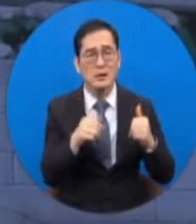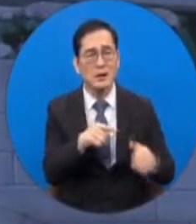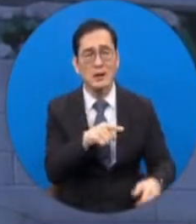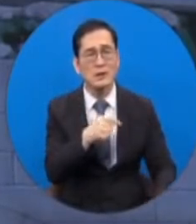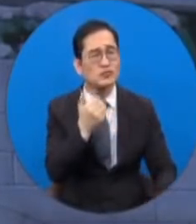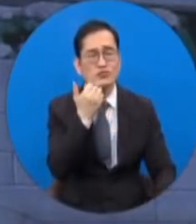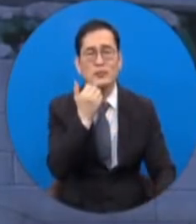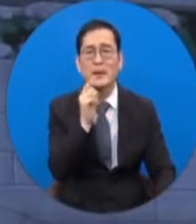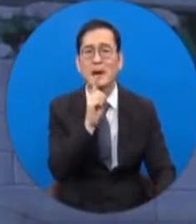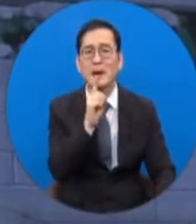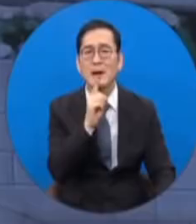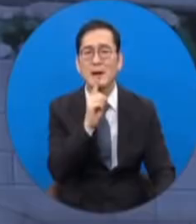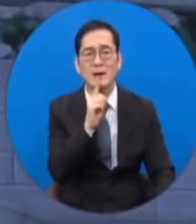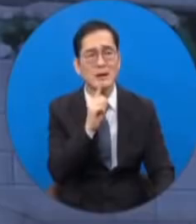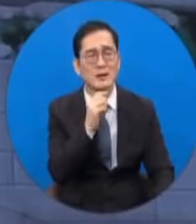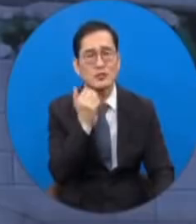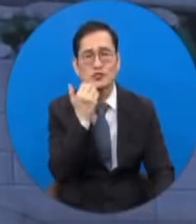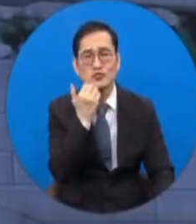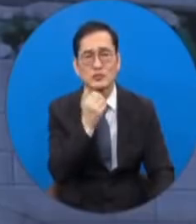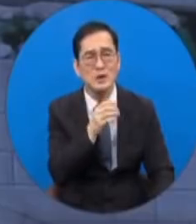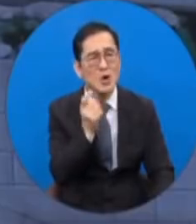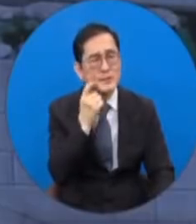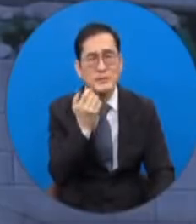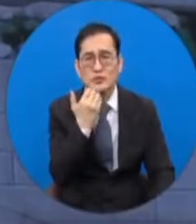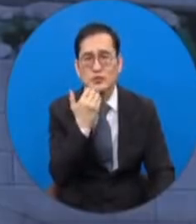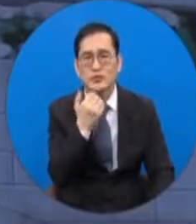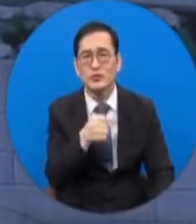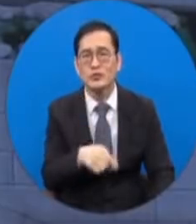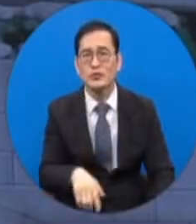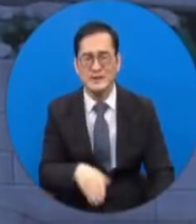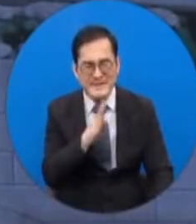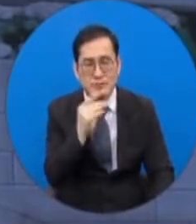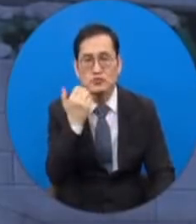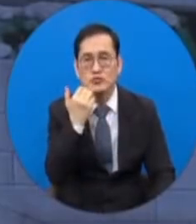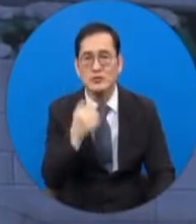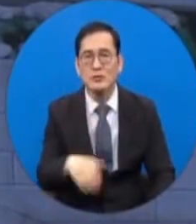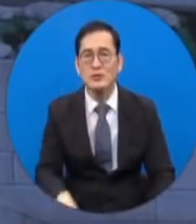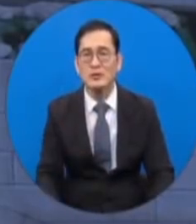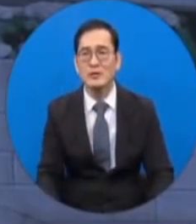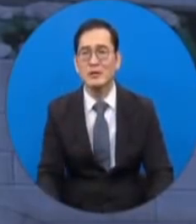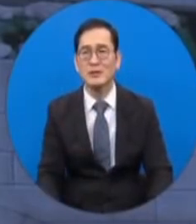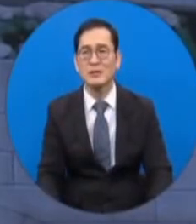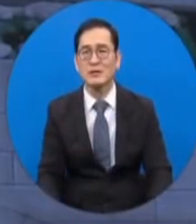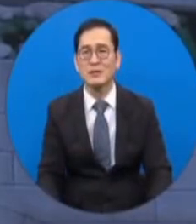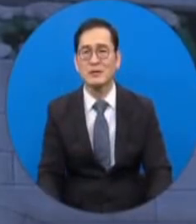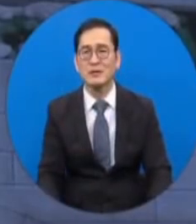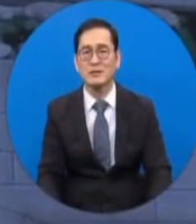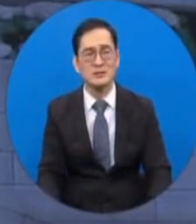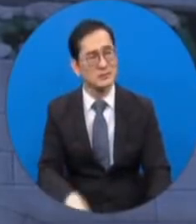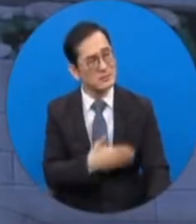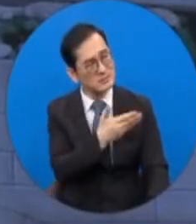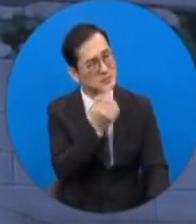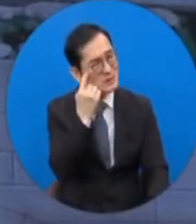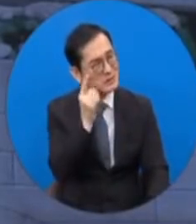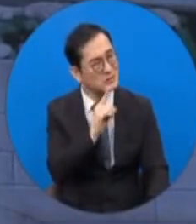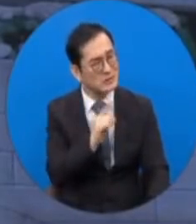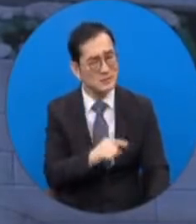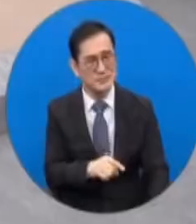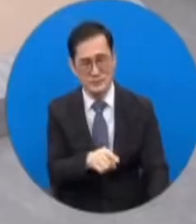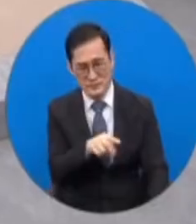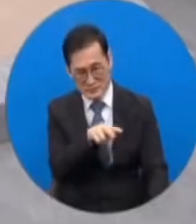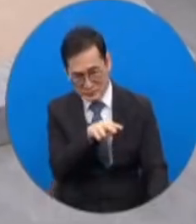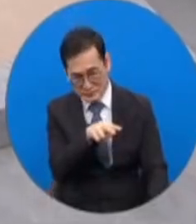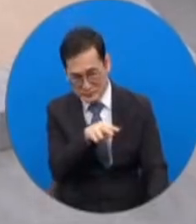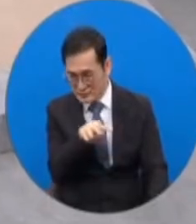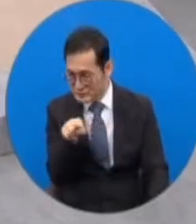안 봤다는 겁니까 제 1권과 입니다 요런건 검찰 추진하게 보러 가야 될것 같아요 어찌 보십니까 저는 이제 전체적인 를 보면